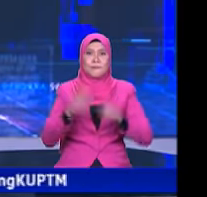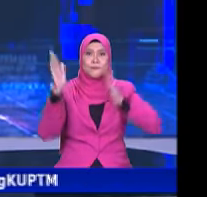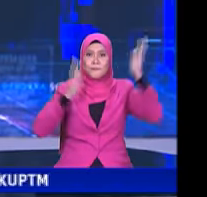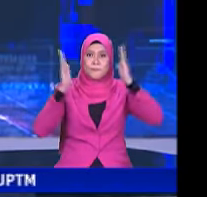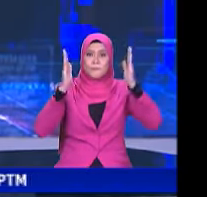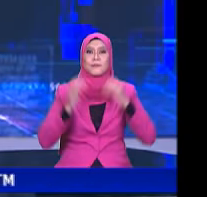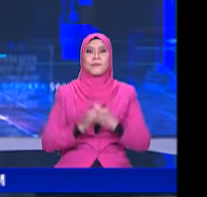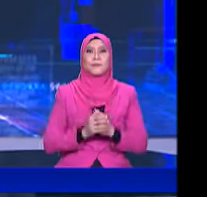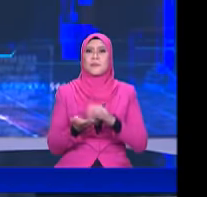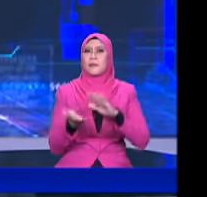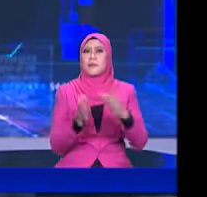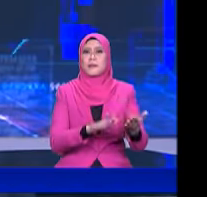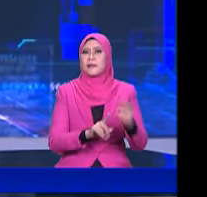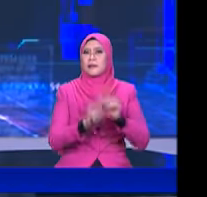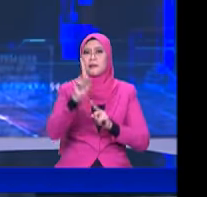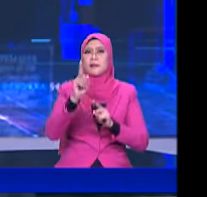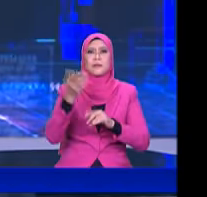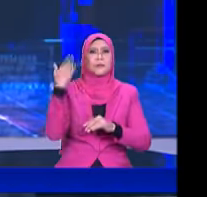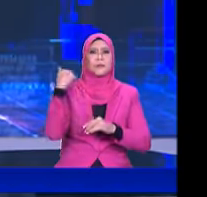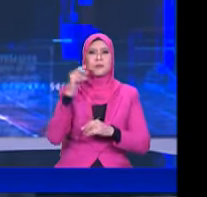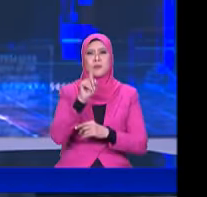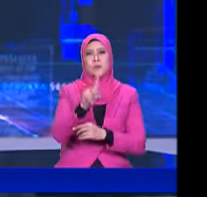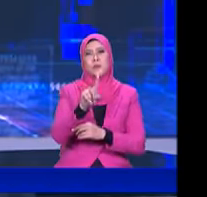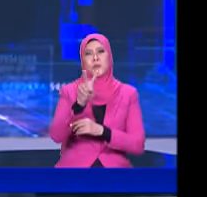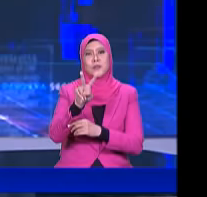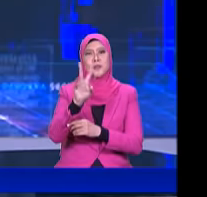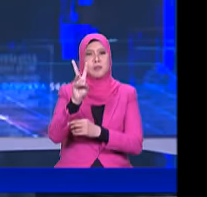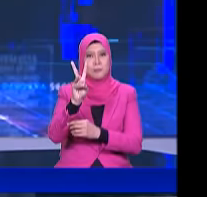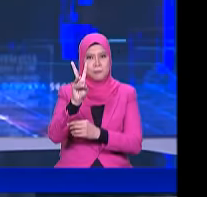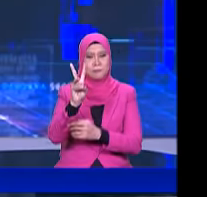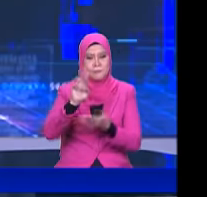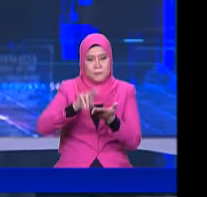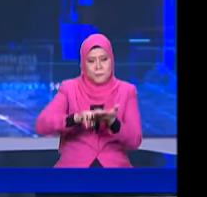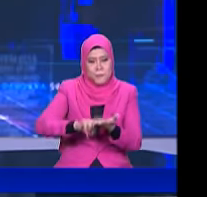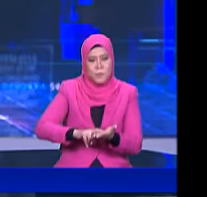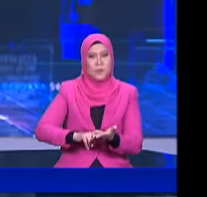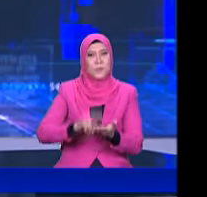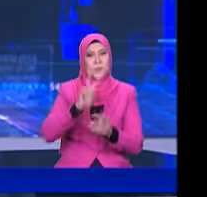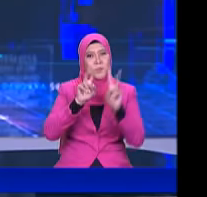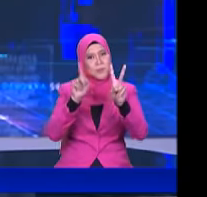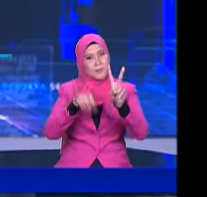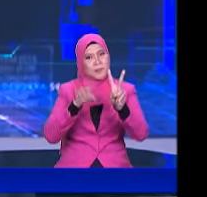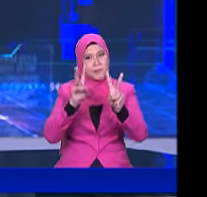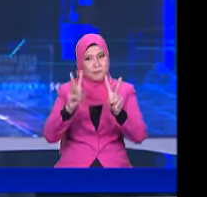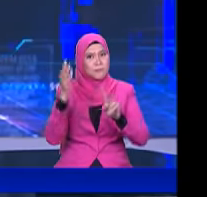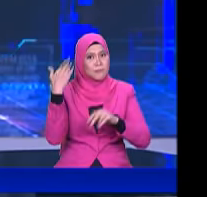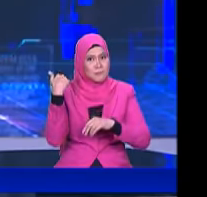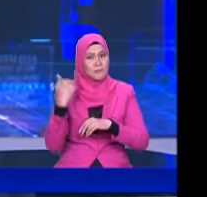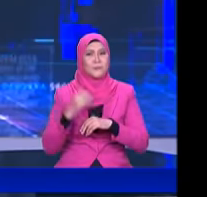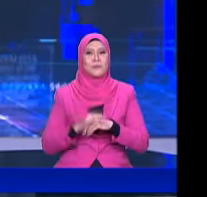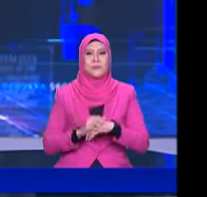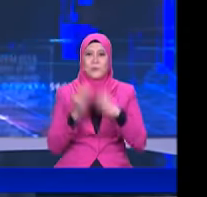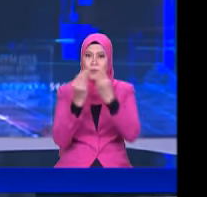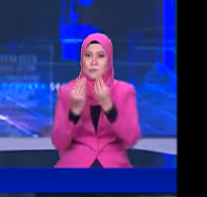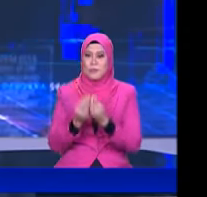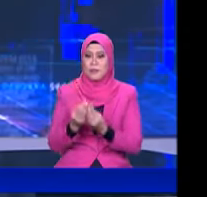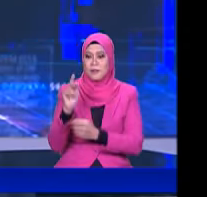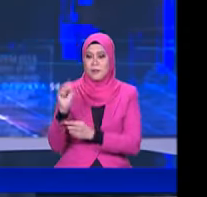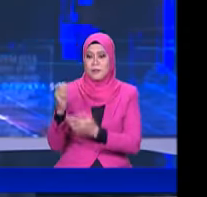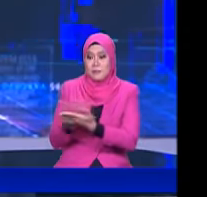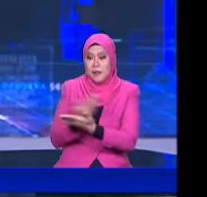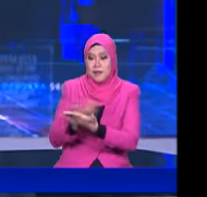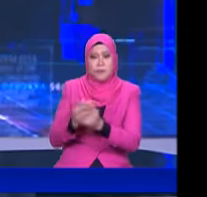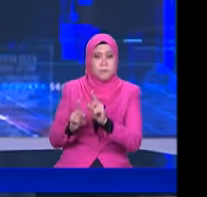Rekod kematian tertinggi sebelum ini, 126, dicatat pada 2 Jun lalu. Dalam pada itu, jumlah kes baru hari